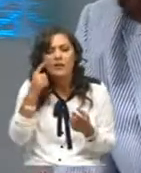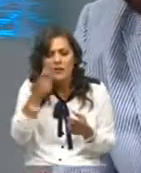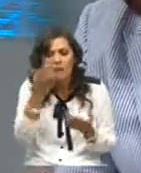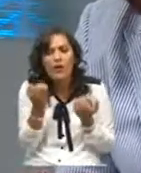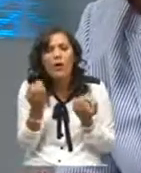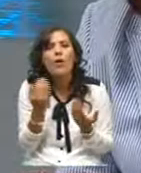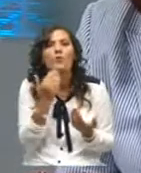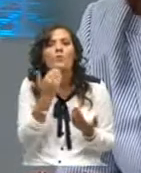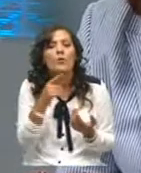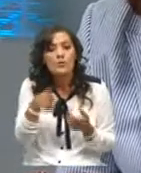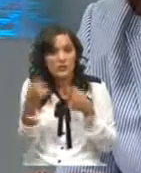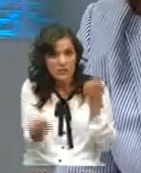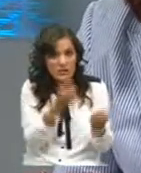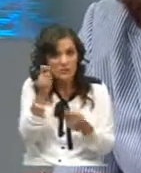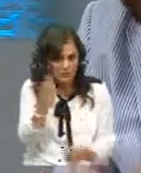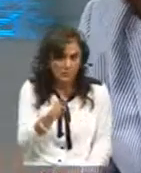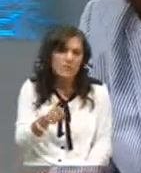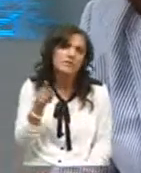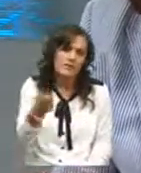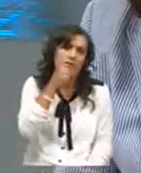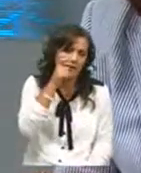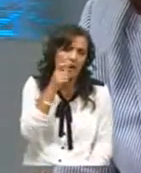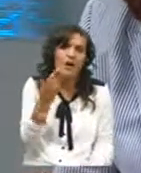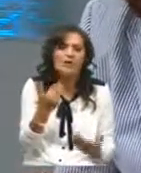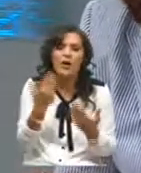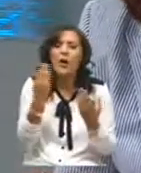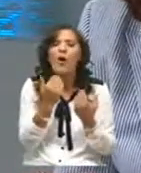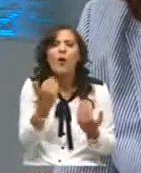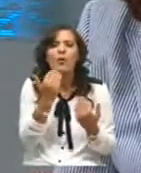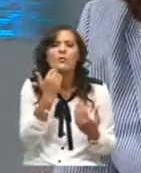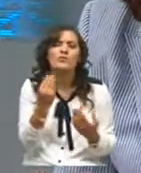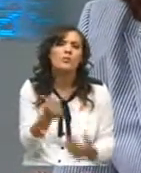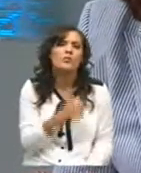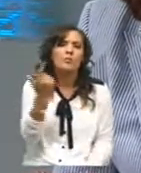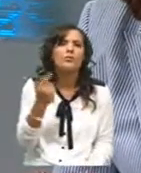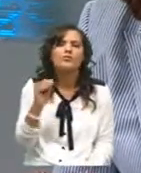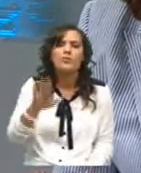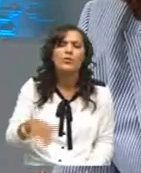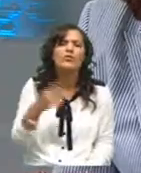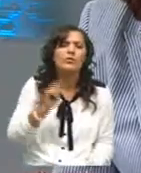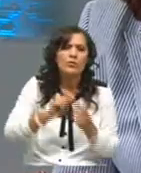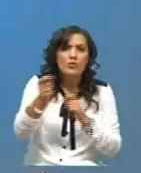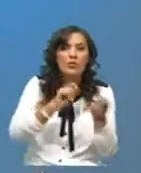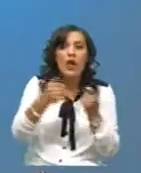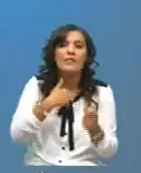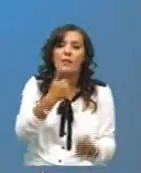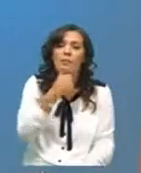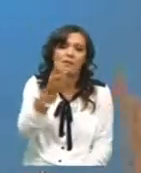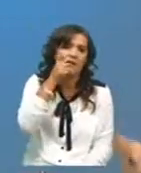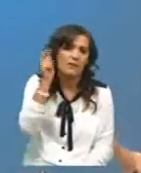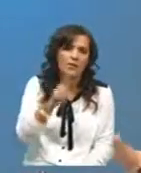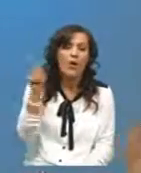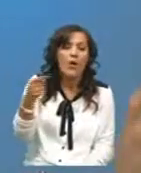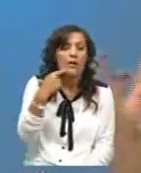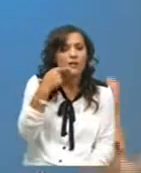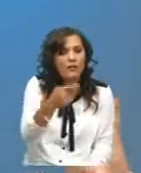değer böyle bir çalışma uygularsan sen de dikkat dağınıklığı olması gayet normal var Çocuk uygular anne baba dikkat edecek Buna da